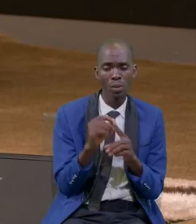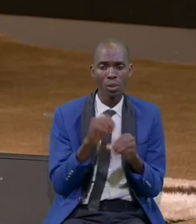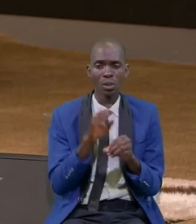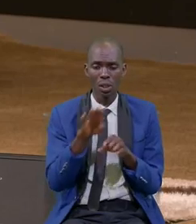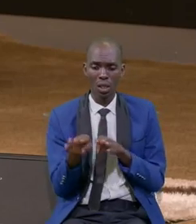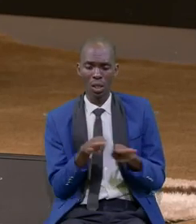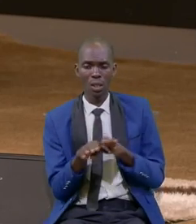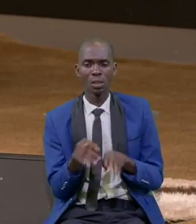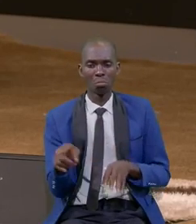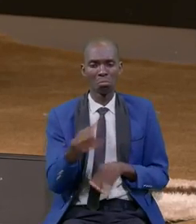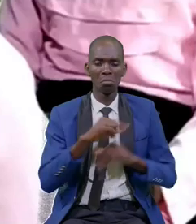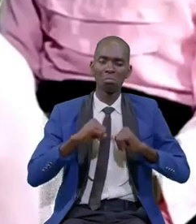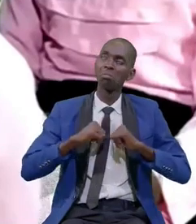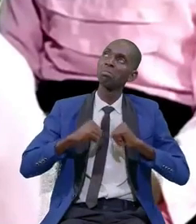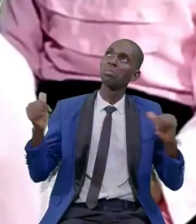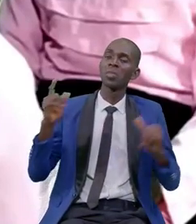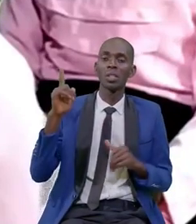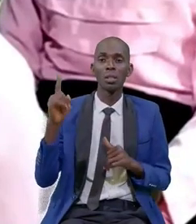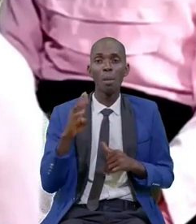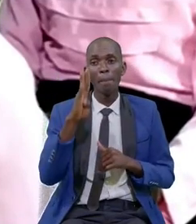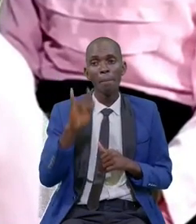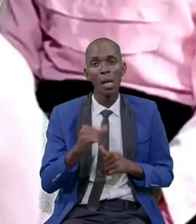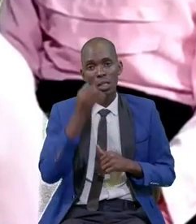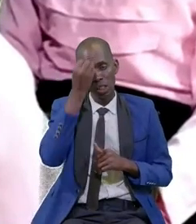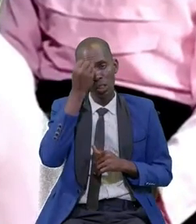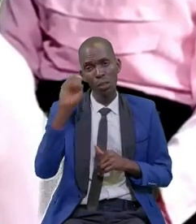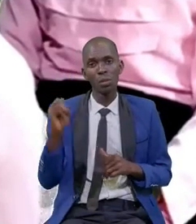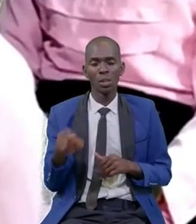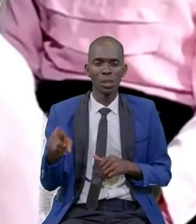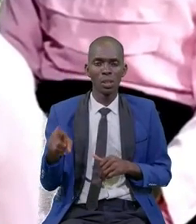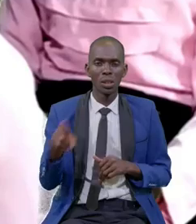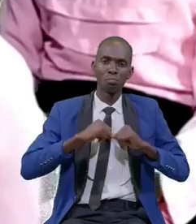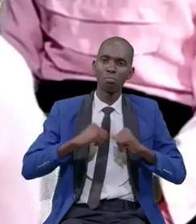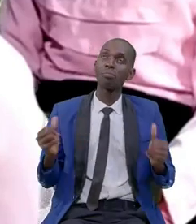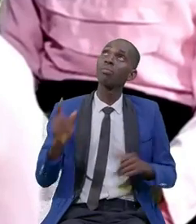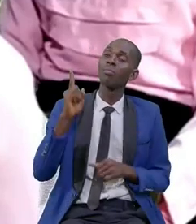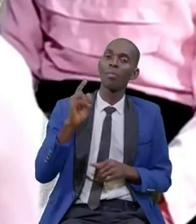par les actions, ils le renient. Par la désobéissance, il le renie.